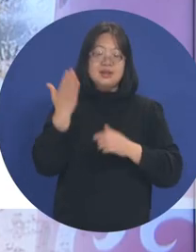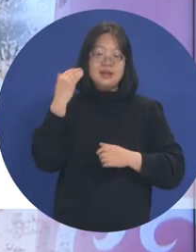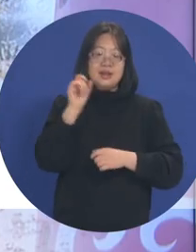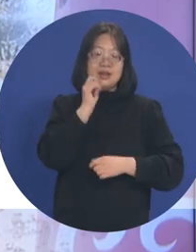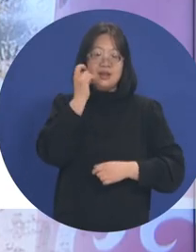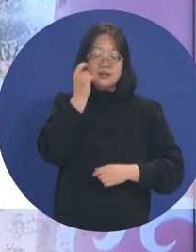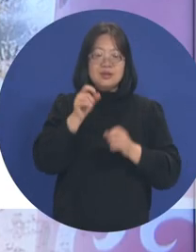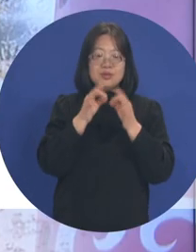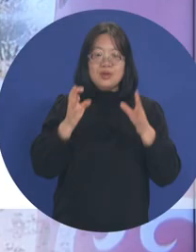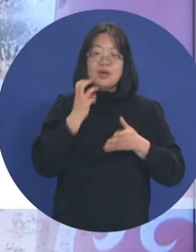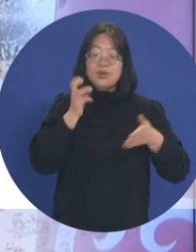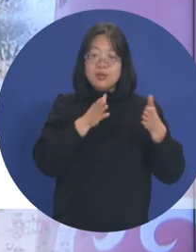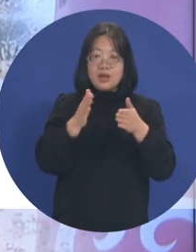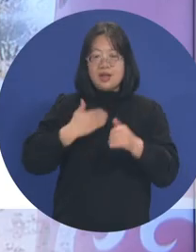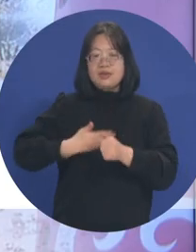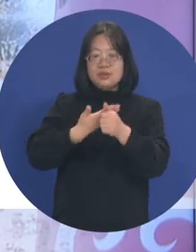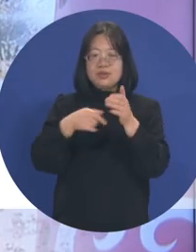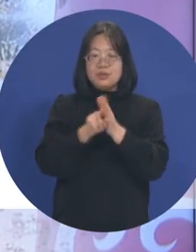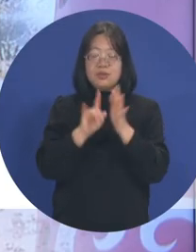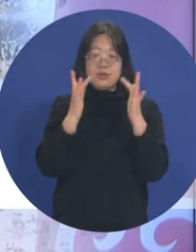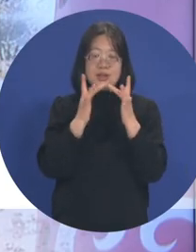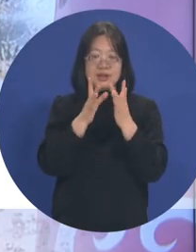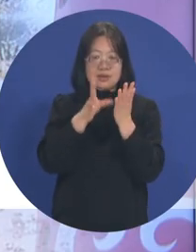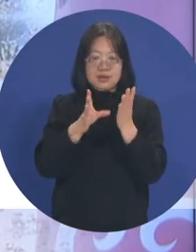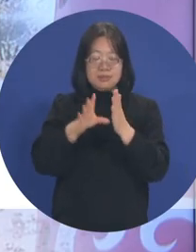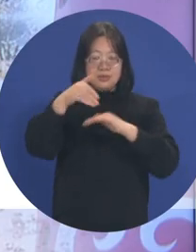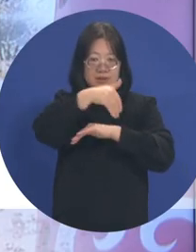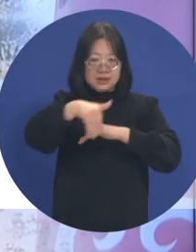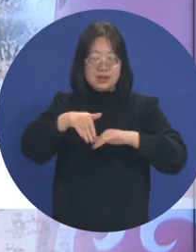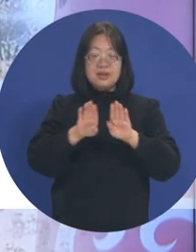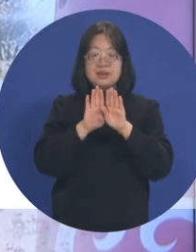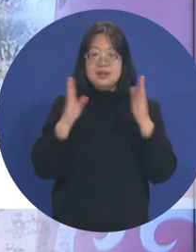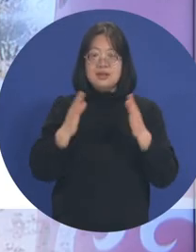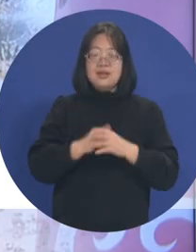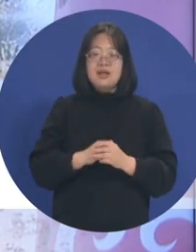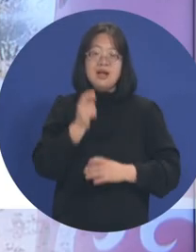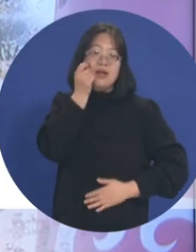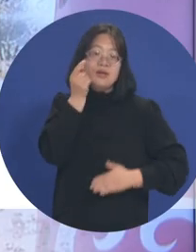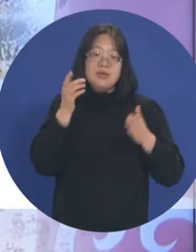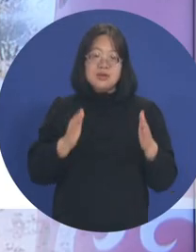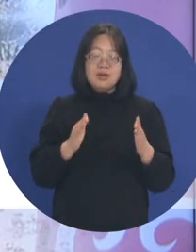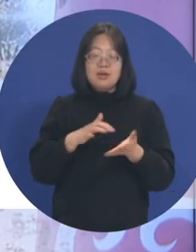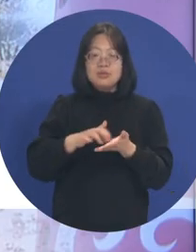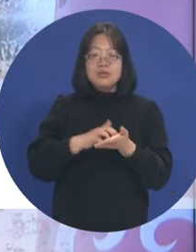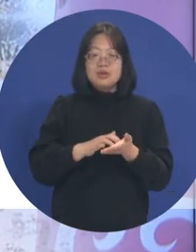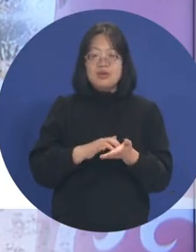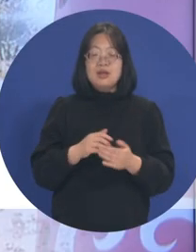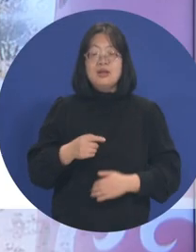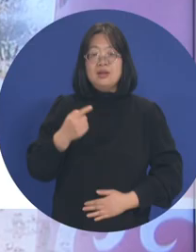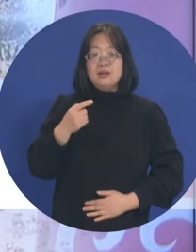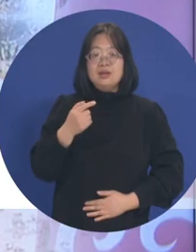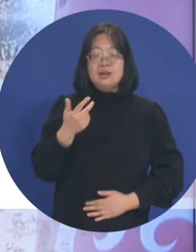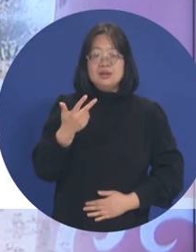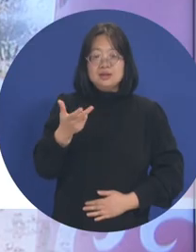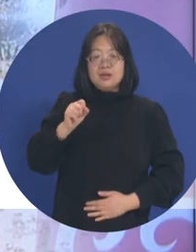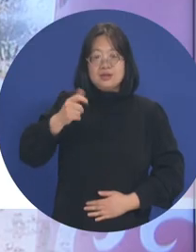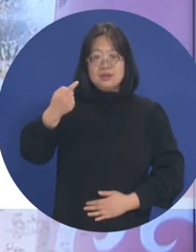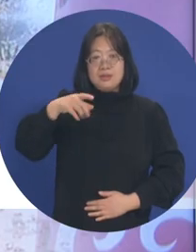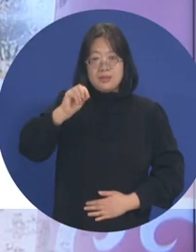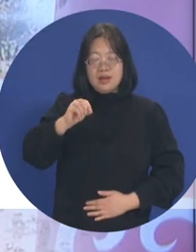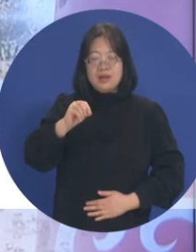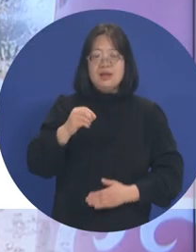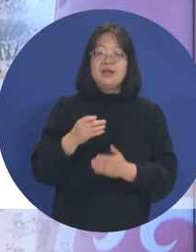달간 경기 골목을 알리기 위한 온라인 상품 기획전을 열었는데 한 달 만에 무려 7억 1천만 원의 매출을